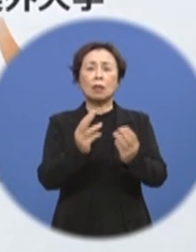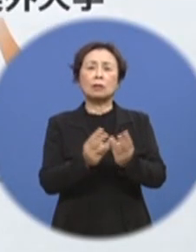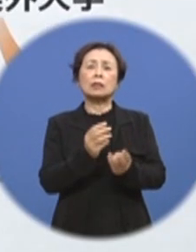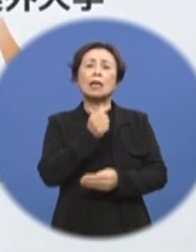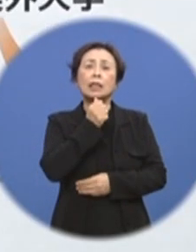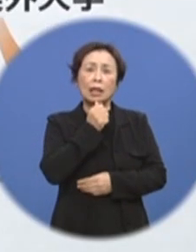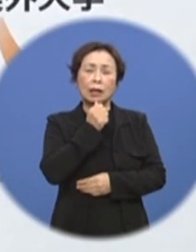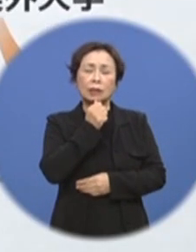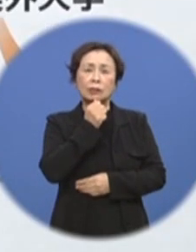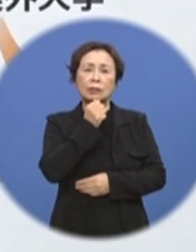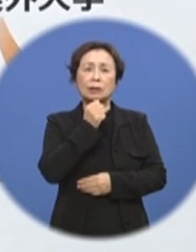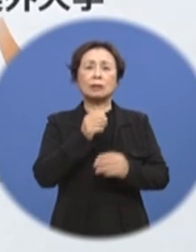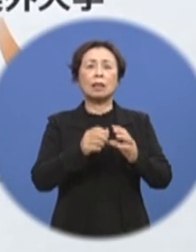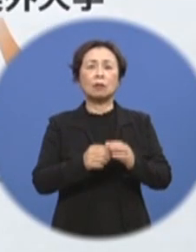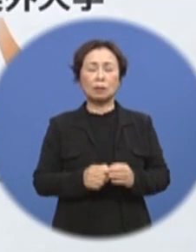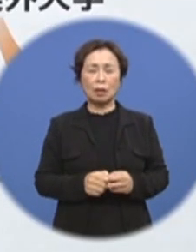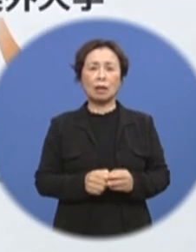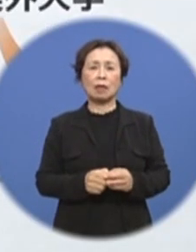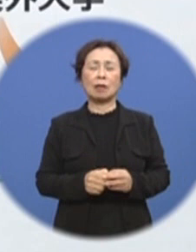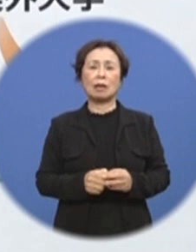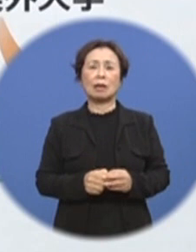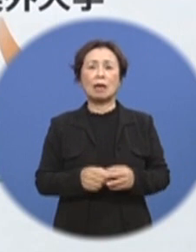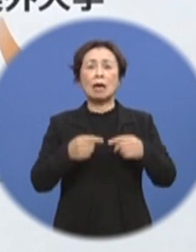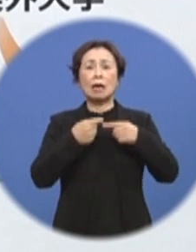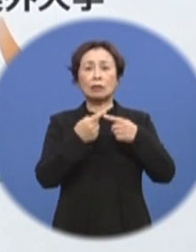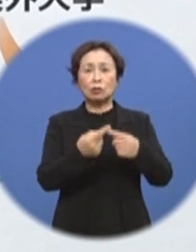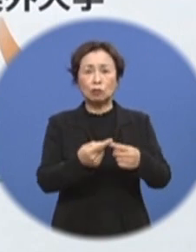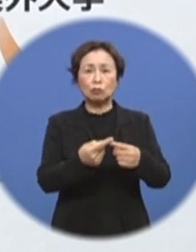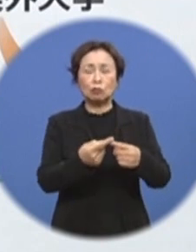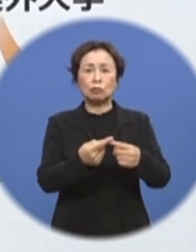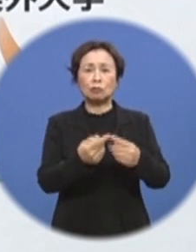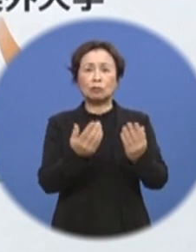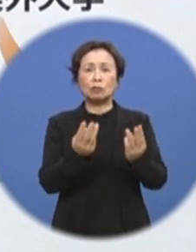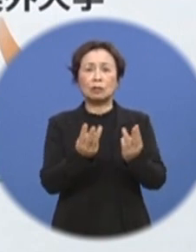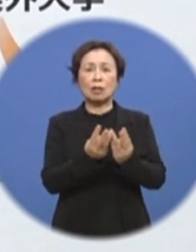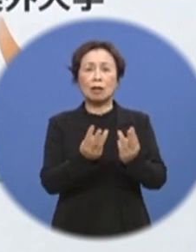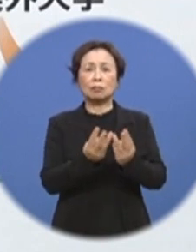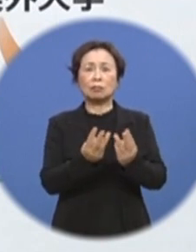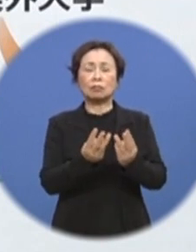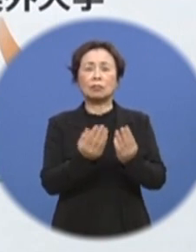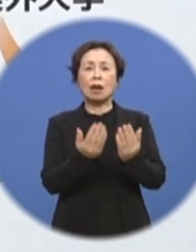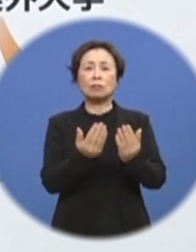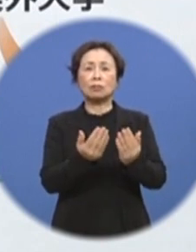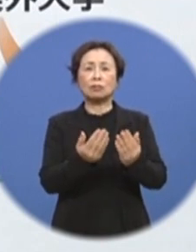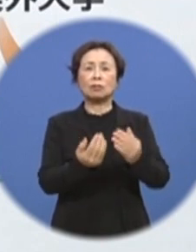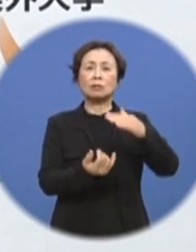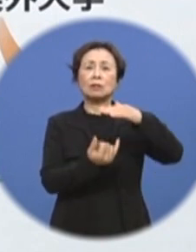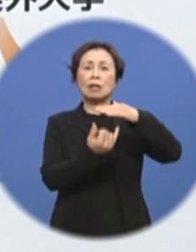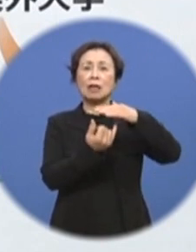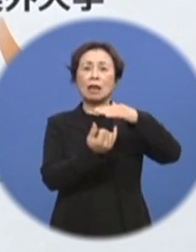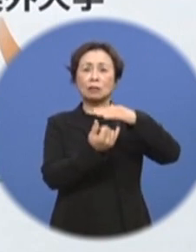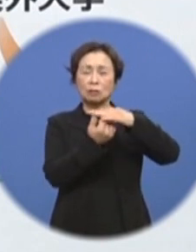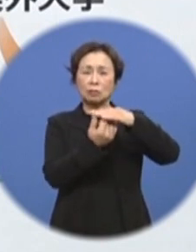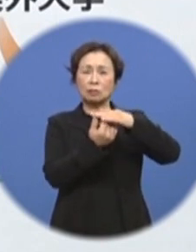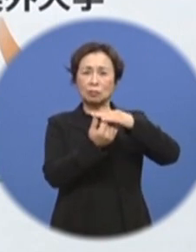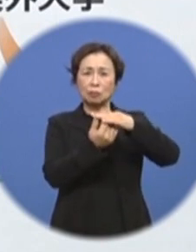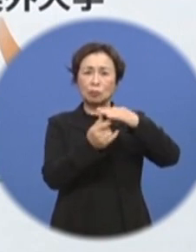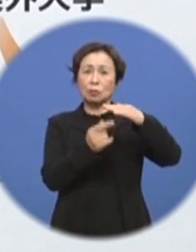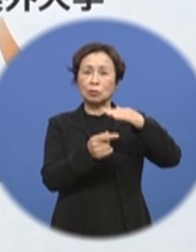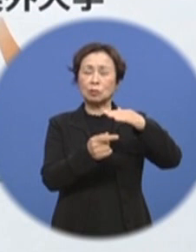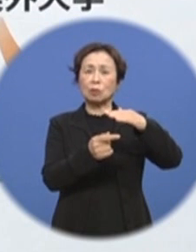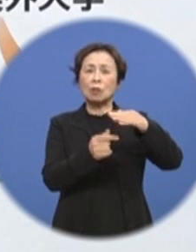なんであの減率以来の入学枠ですねそういうところそういう足りないところに特別に